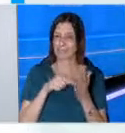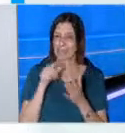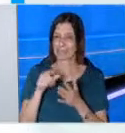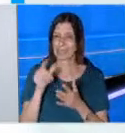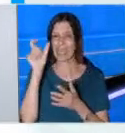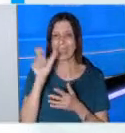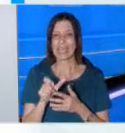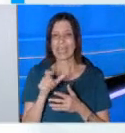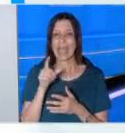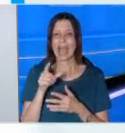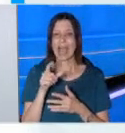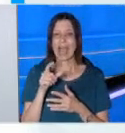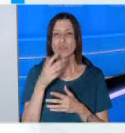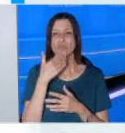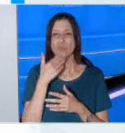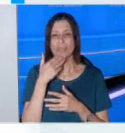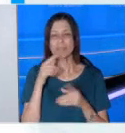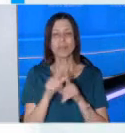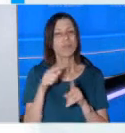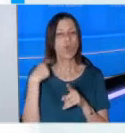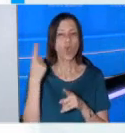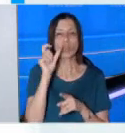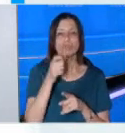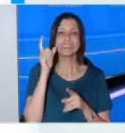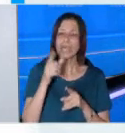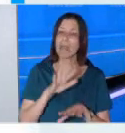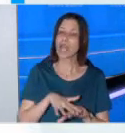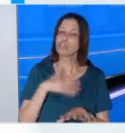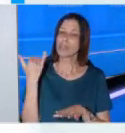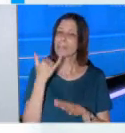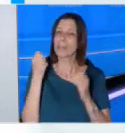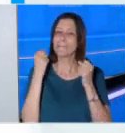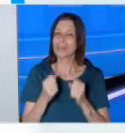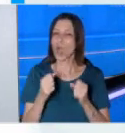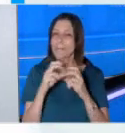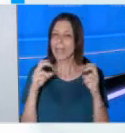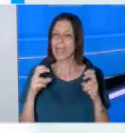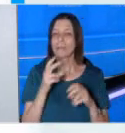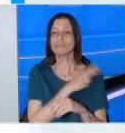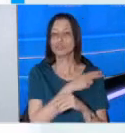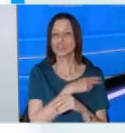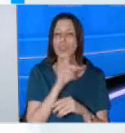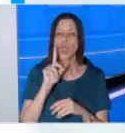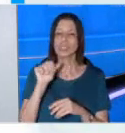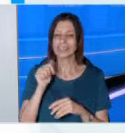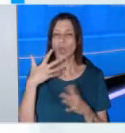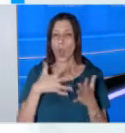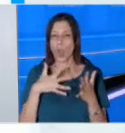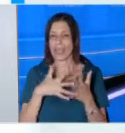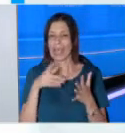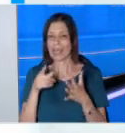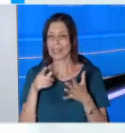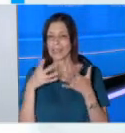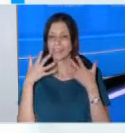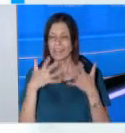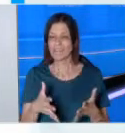העיר היהודים, כמו כל התושבים, צריכים תמיד להרגיש בטוחים בעירנו. משטרת לוס אנג'לס חוקרת את התקיפה כפשע